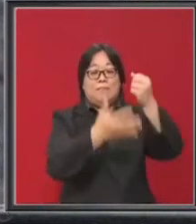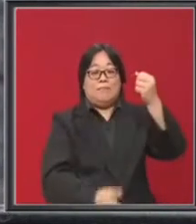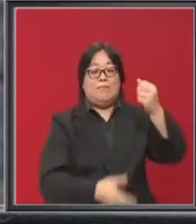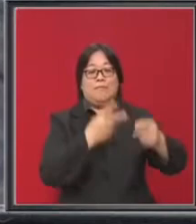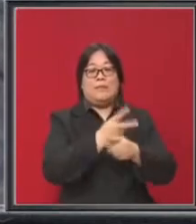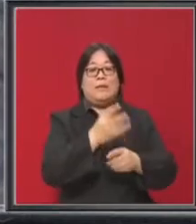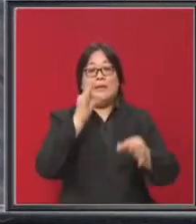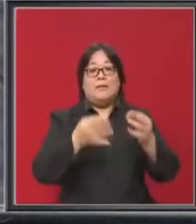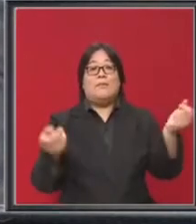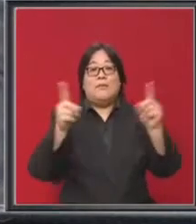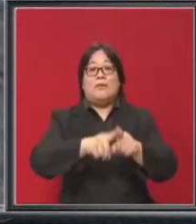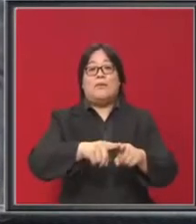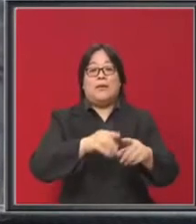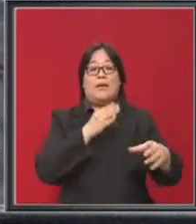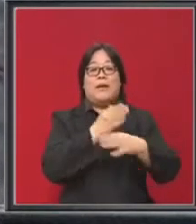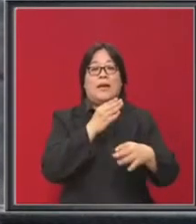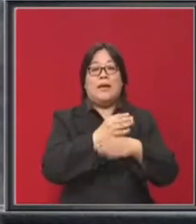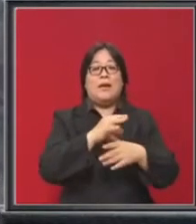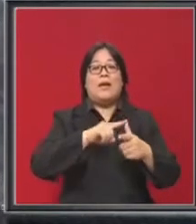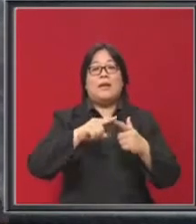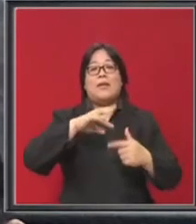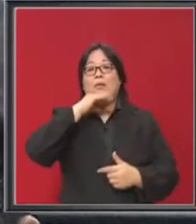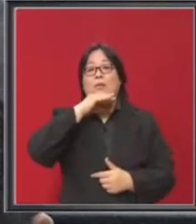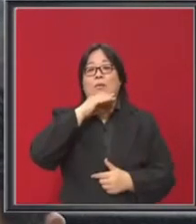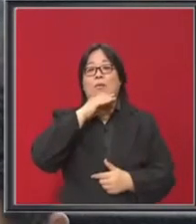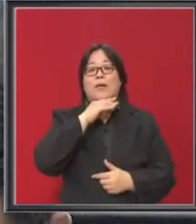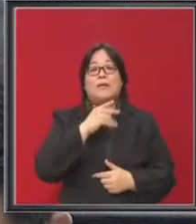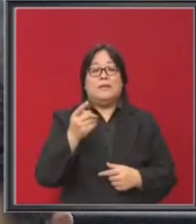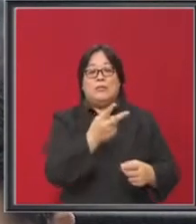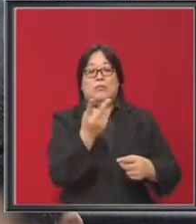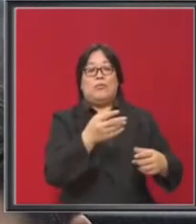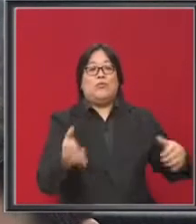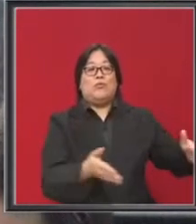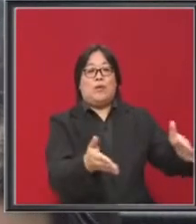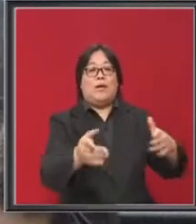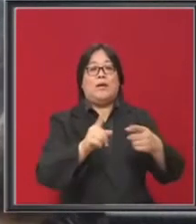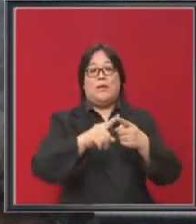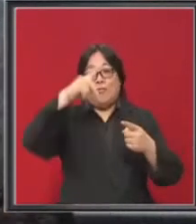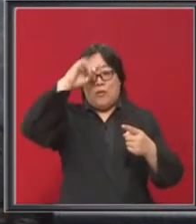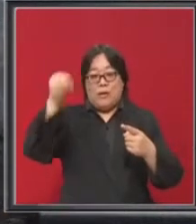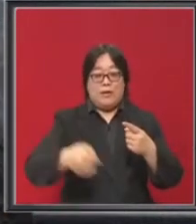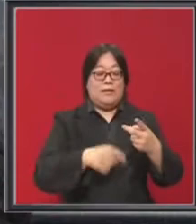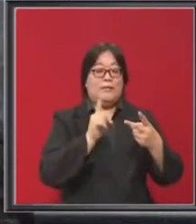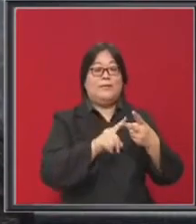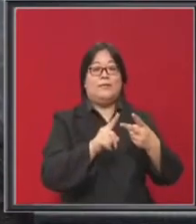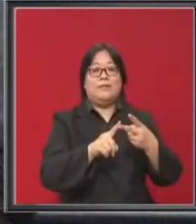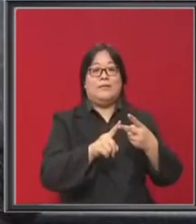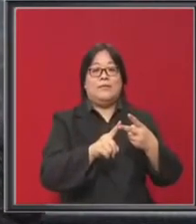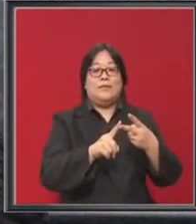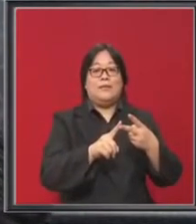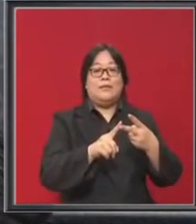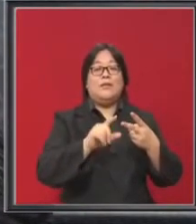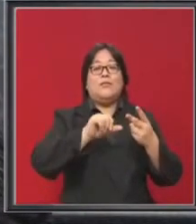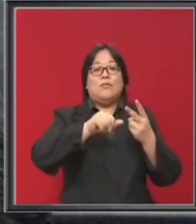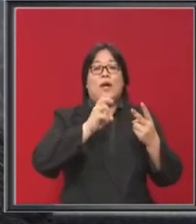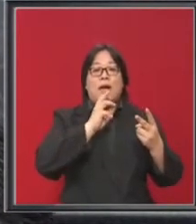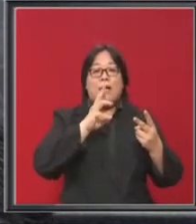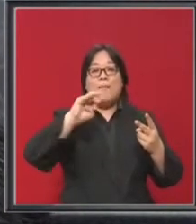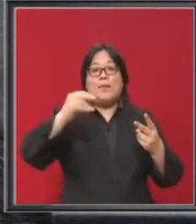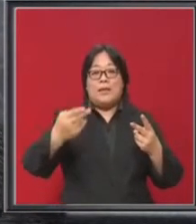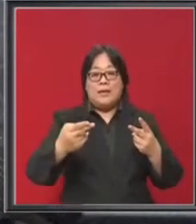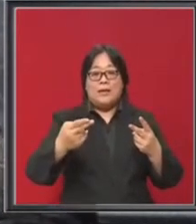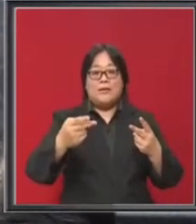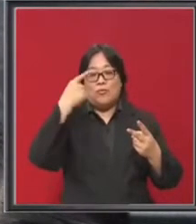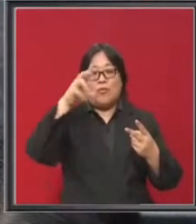berlaku gangguan ataupun pencemaran pada dua sungai tersebut yaitu tab Putrajaya sebagai sumber air mentah akan